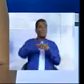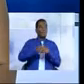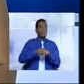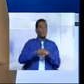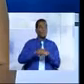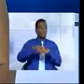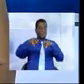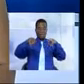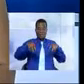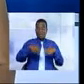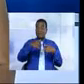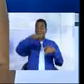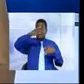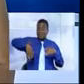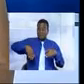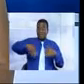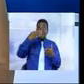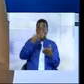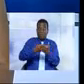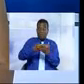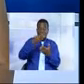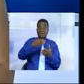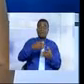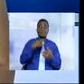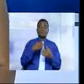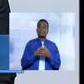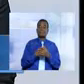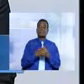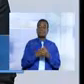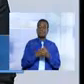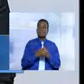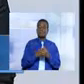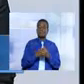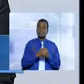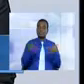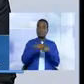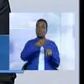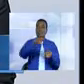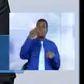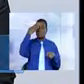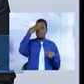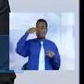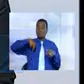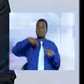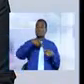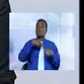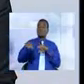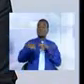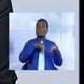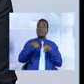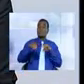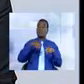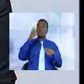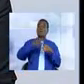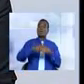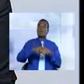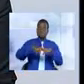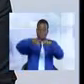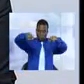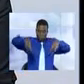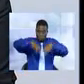des arriérés dus aux fournisseurs d'État. Extrait. Comme vous le savez, nous avons procédé à un